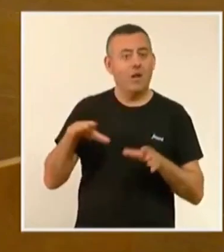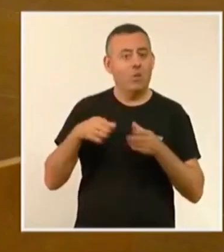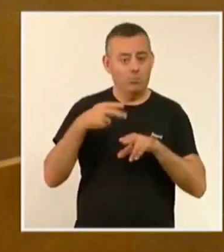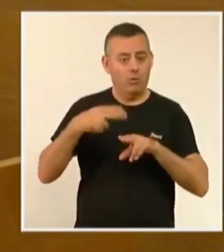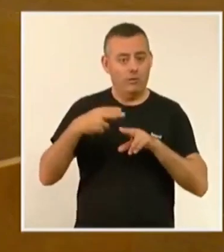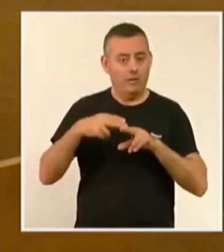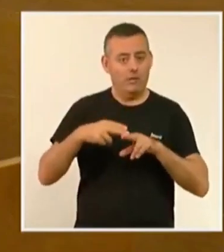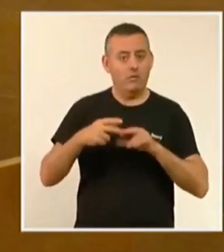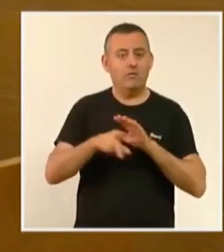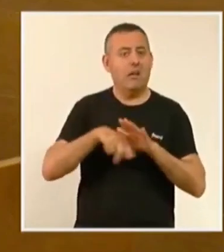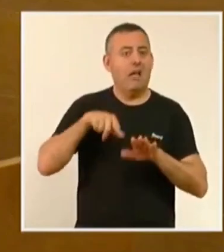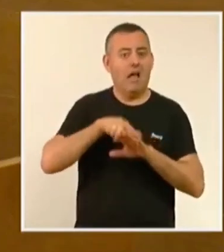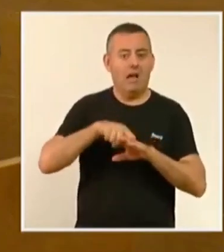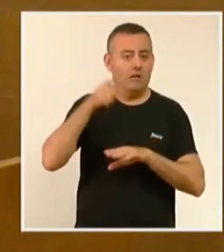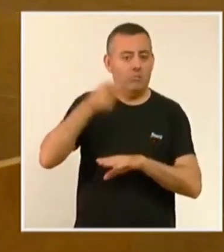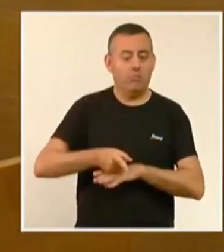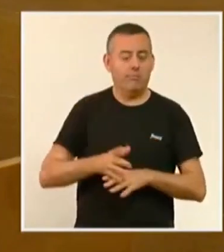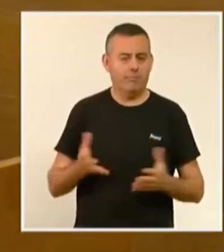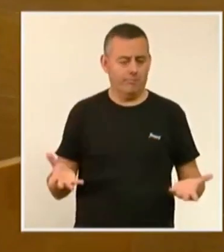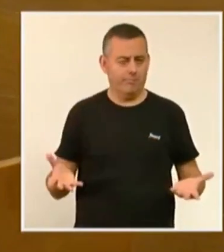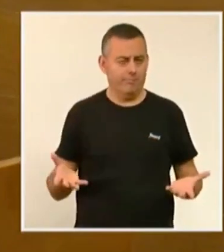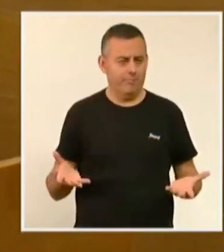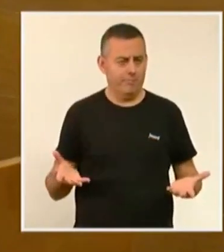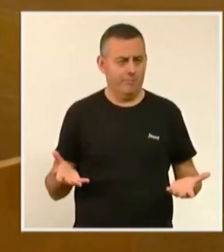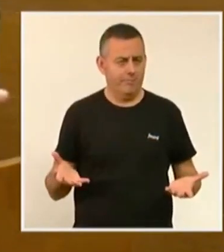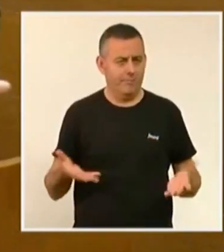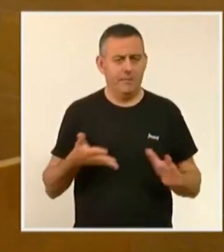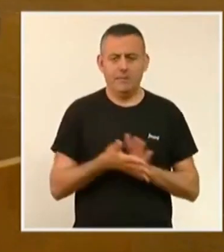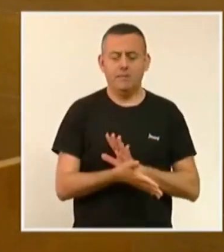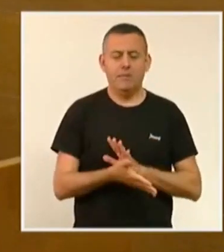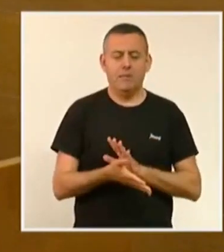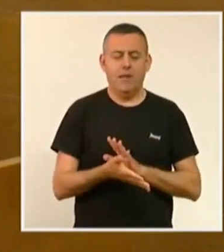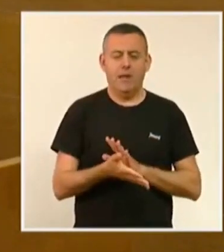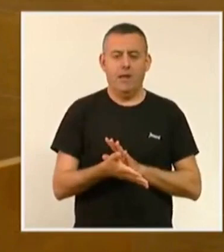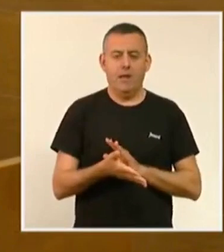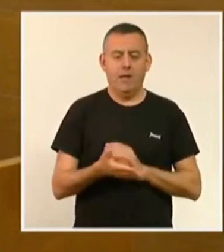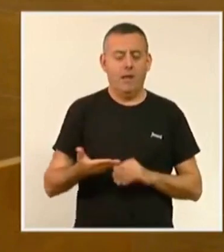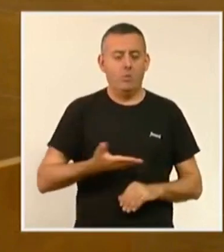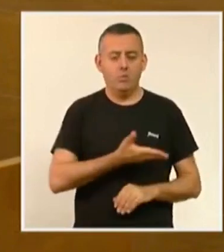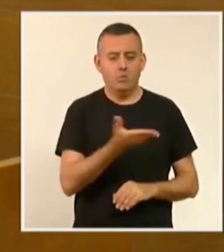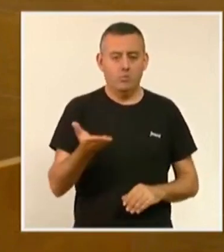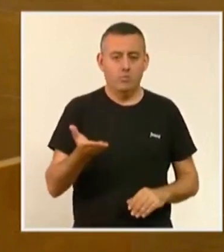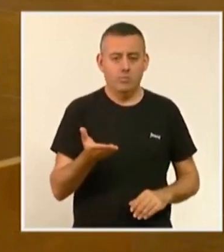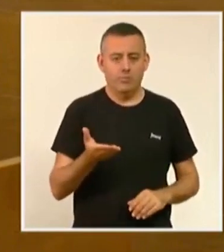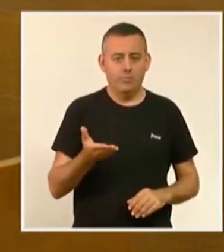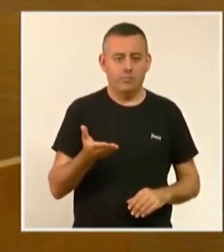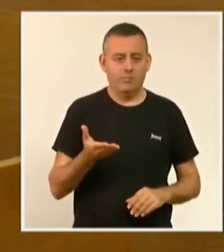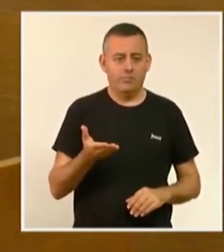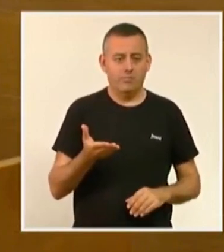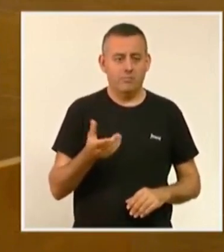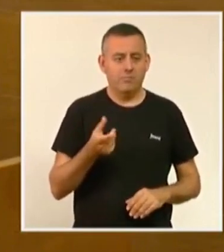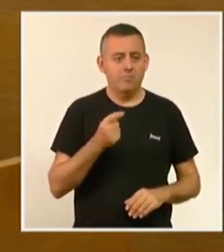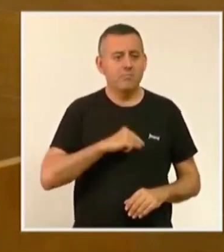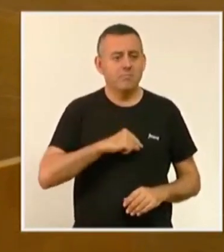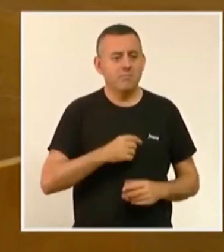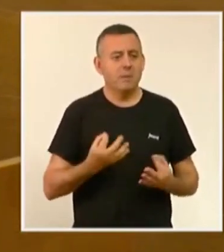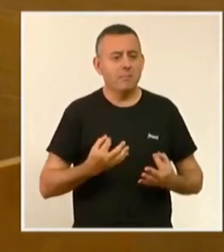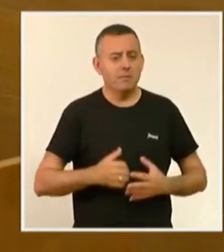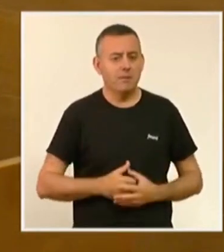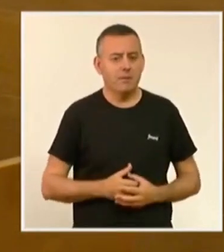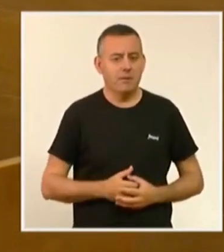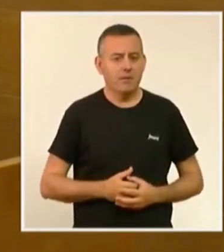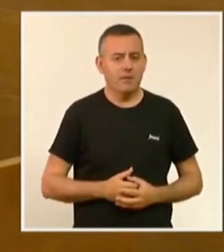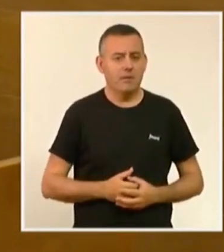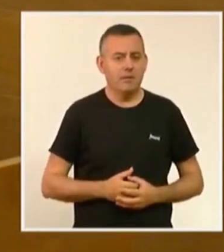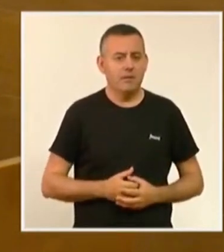jo no sé què es passa a vostès en el valencià, de veritat. De veritat. Per què l'odien tant? Per què l'odien?